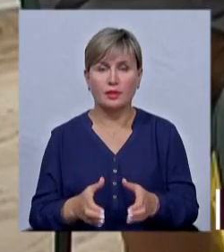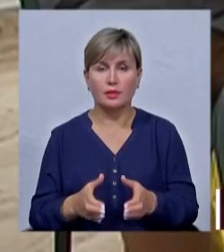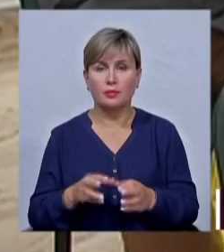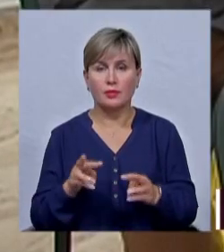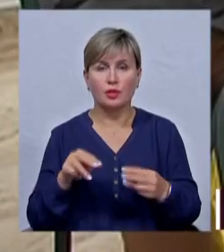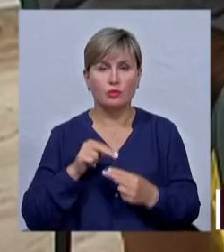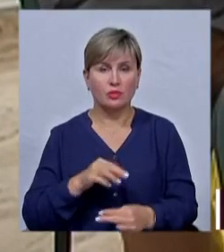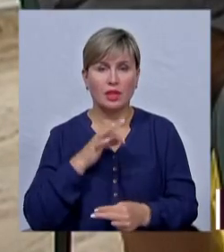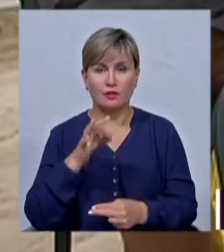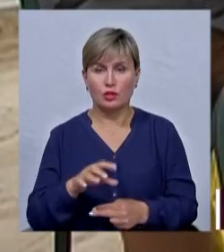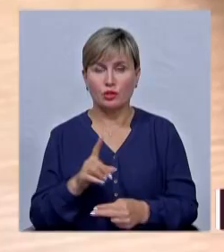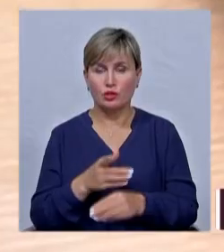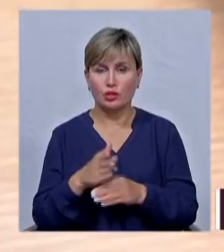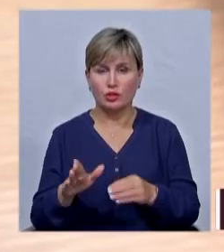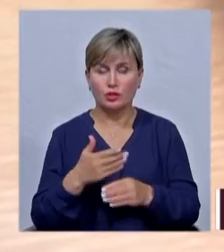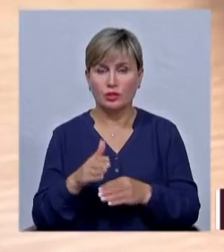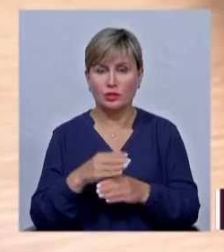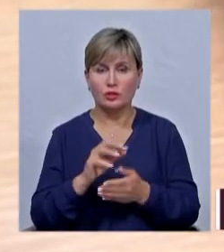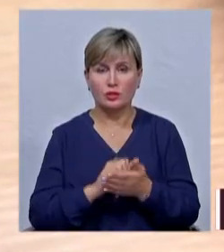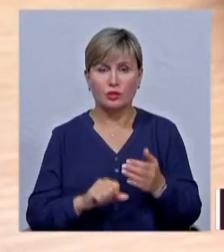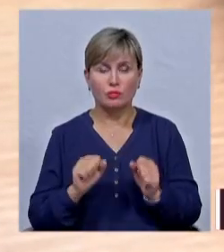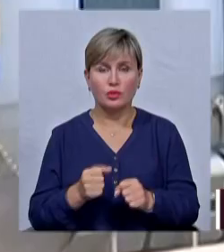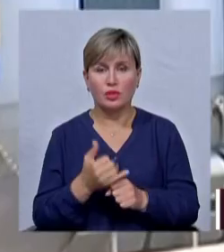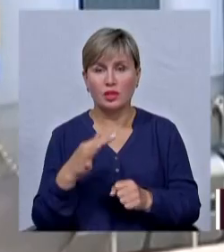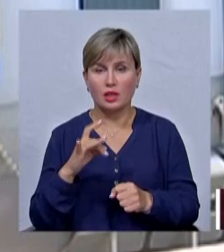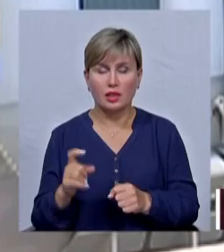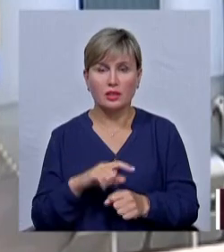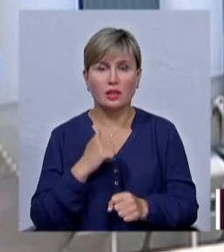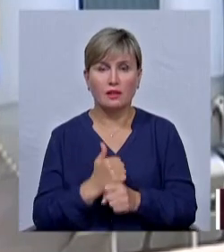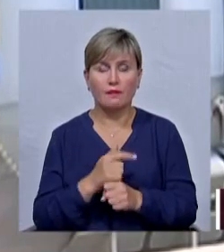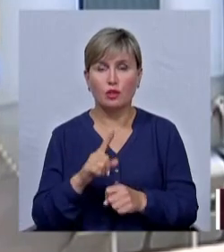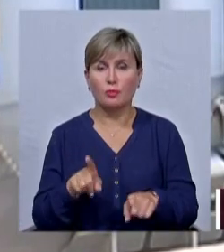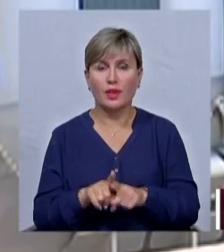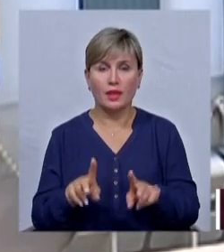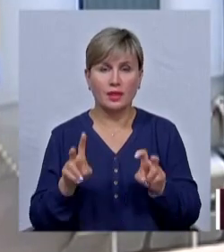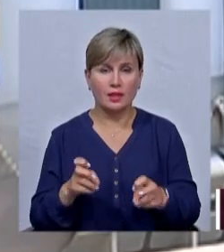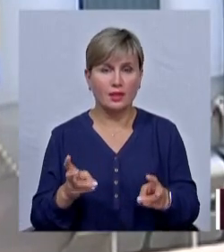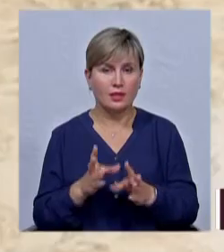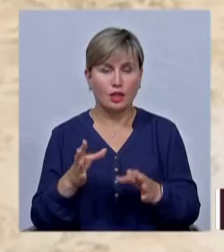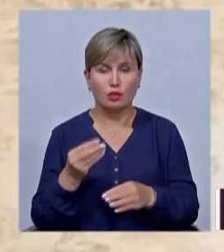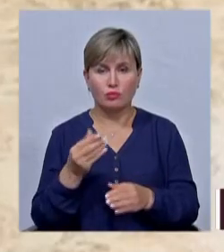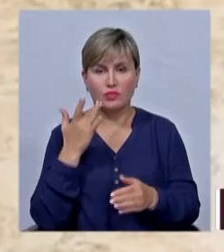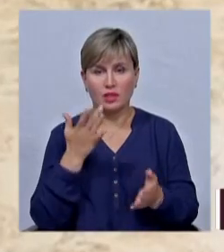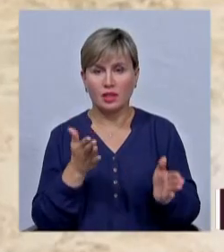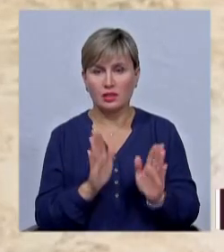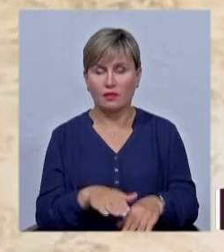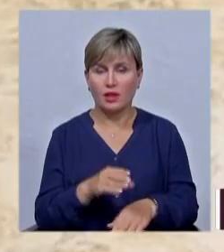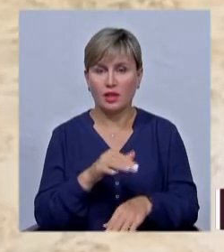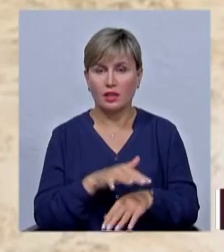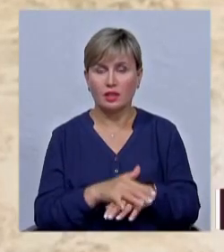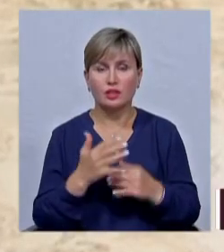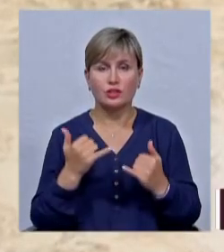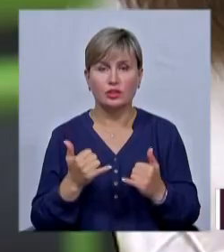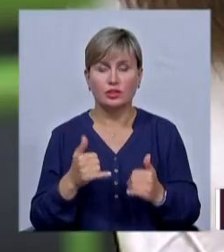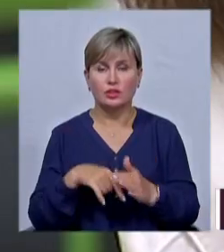минтруда отметили что частично снимать накопление вкладчики могут несколько раз главное чтобы так называемая несгораемой а сумма всегда оставалась на счету сейчас